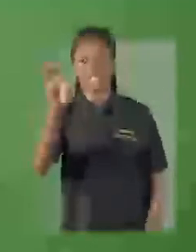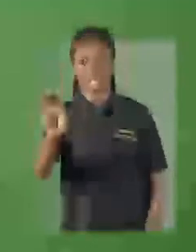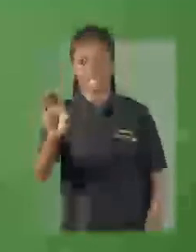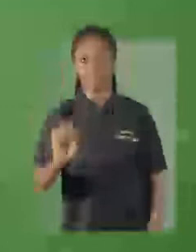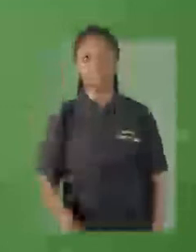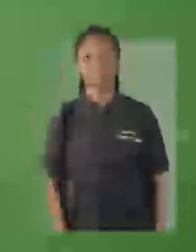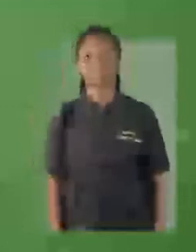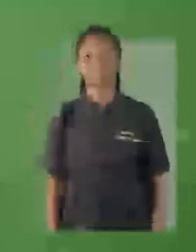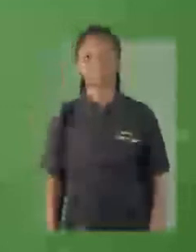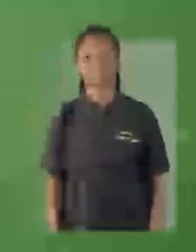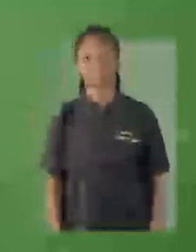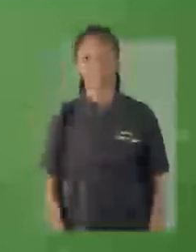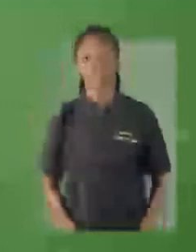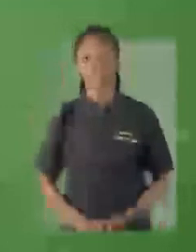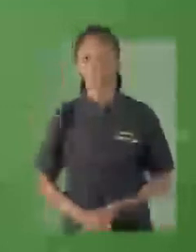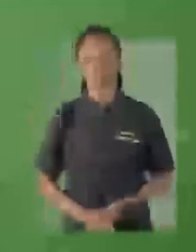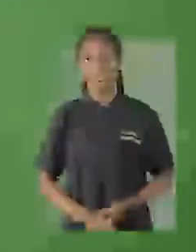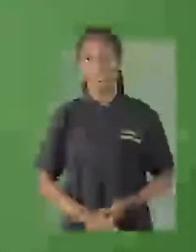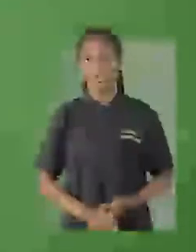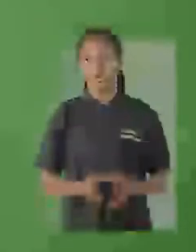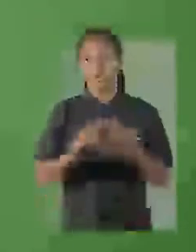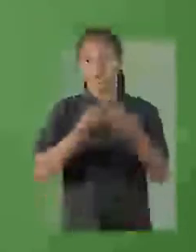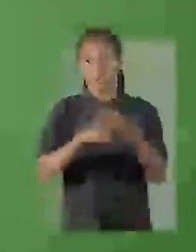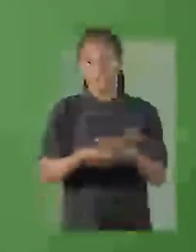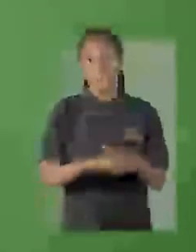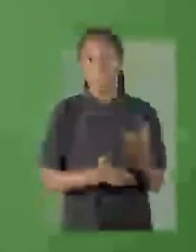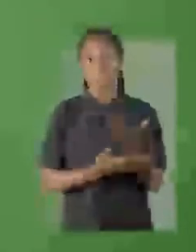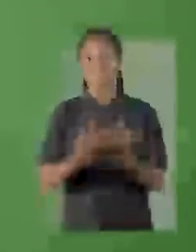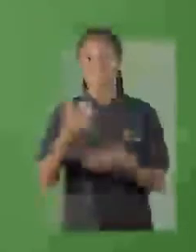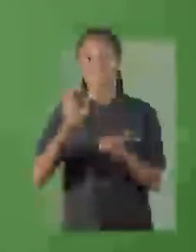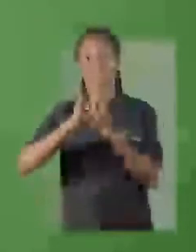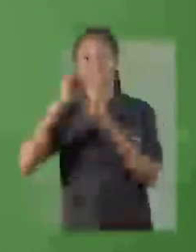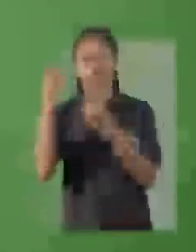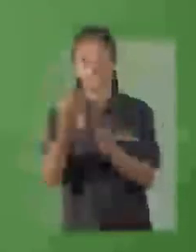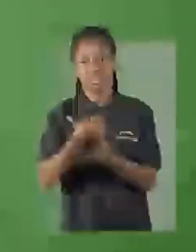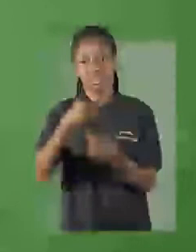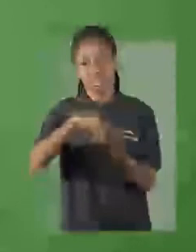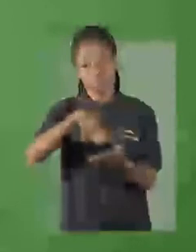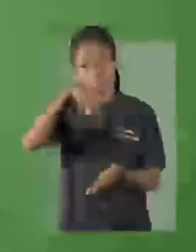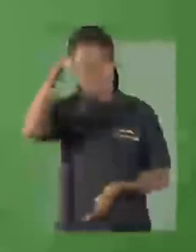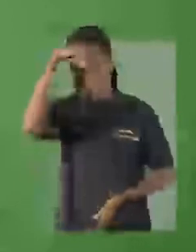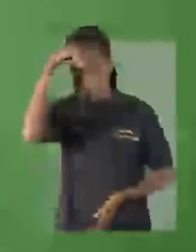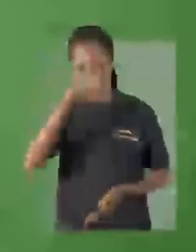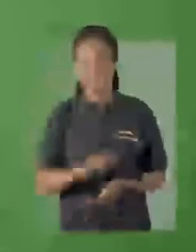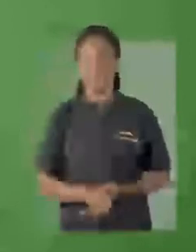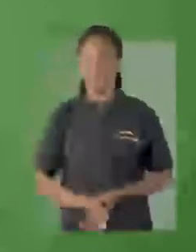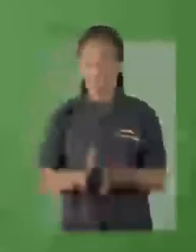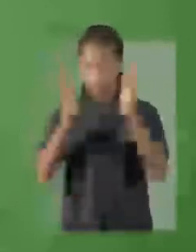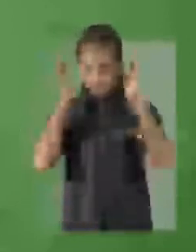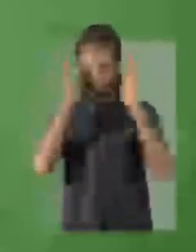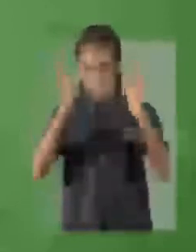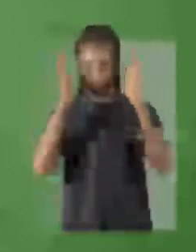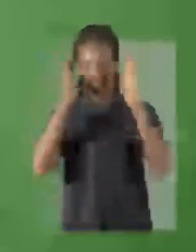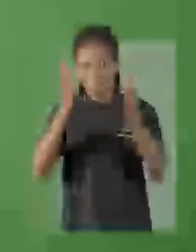3e. Nous allons commencer cette leçon par une situation